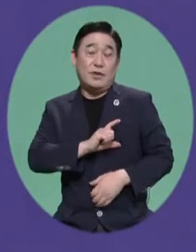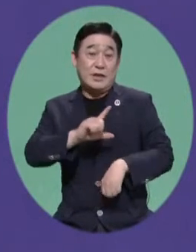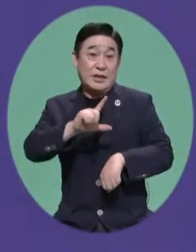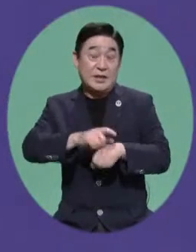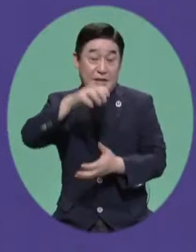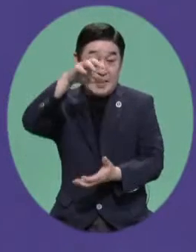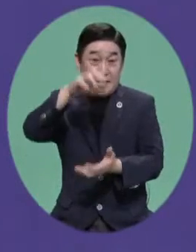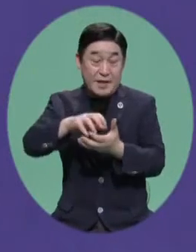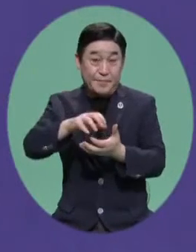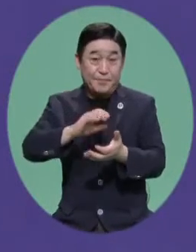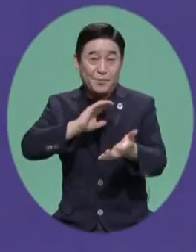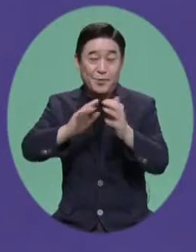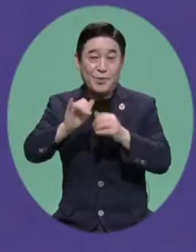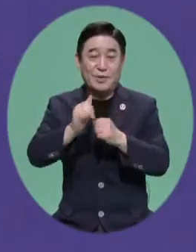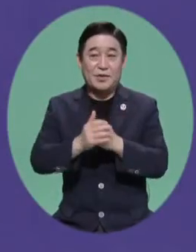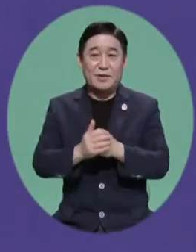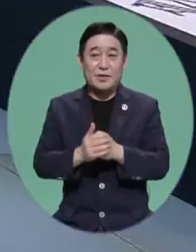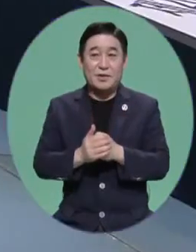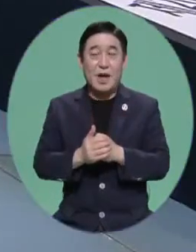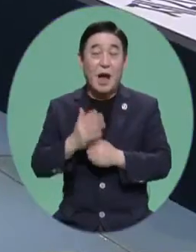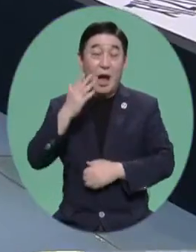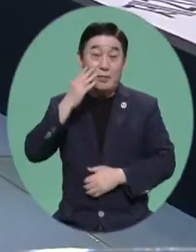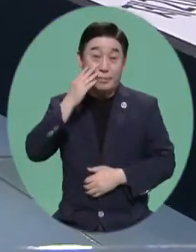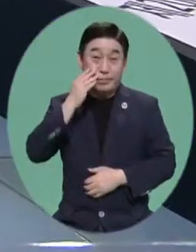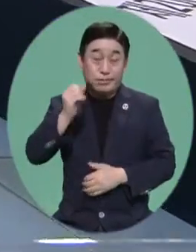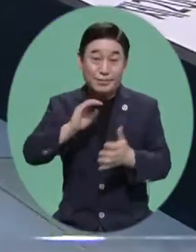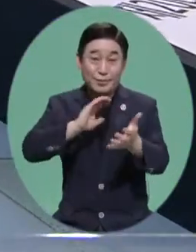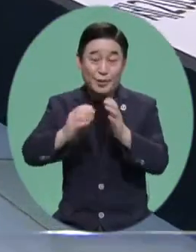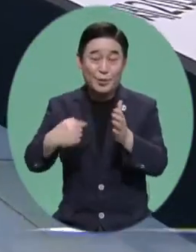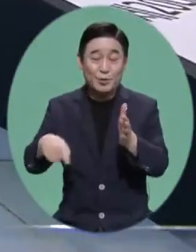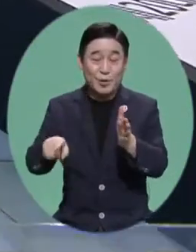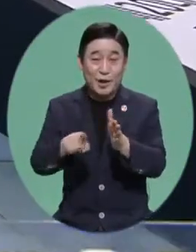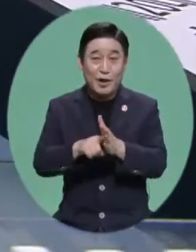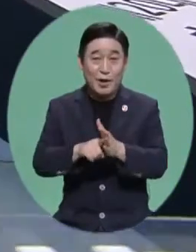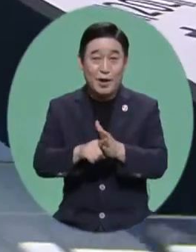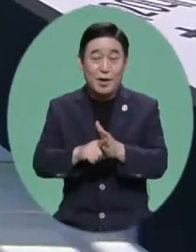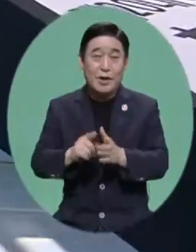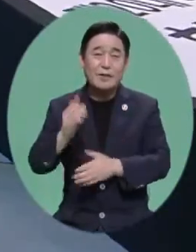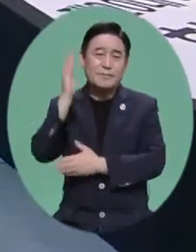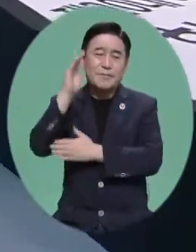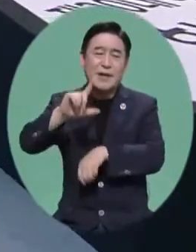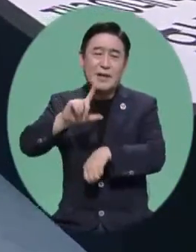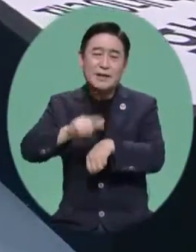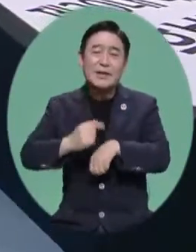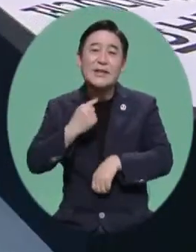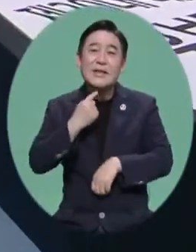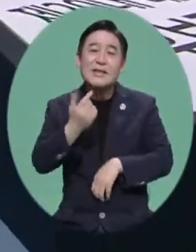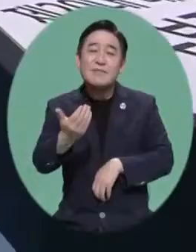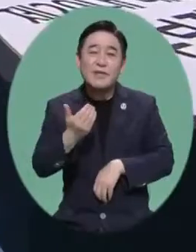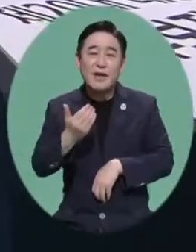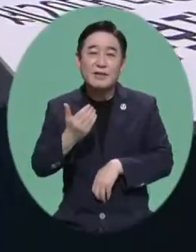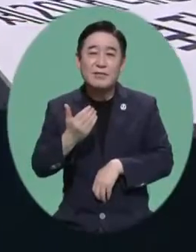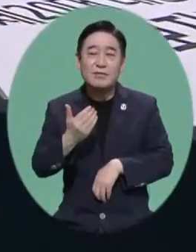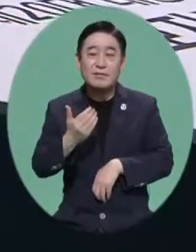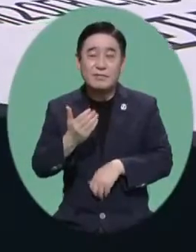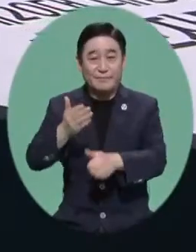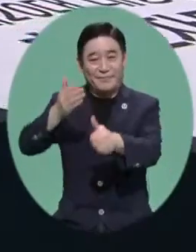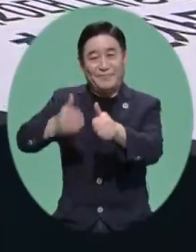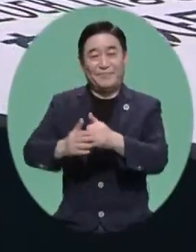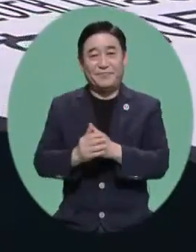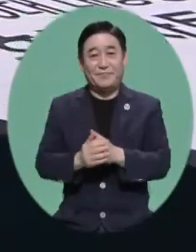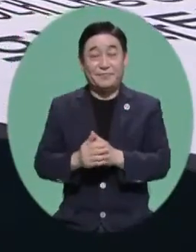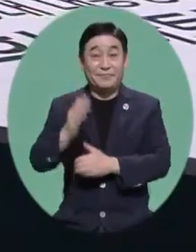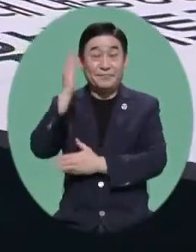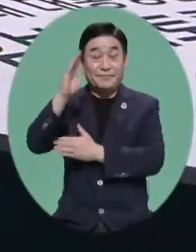총량제 토론 이어가겠습니다 원활한 토론을 위해서 1회당 바론 시간은 가능한 1분 이내로 해주시길 부탁